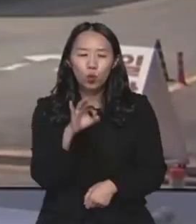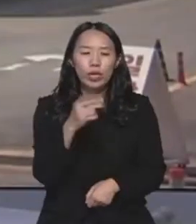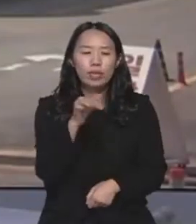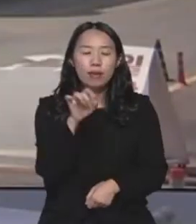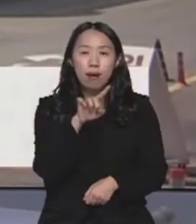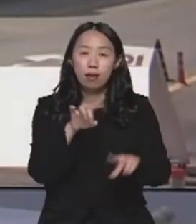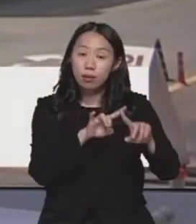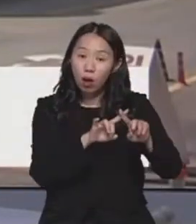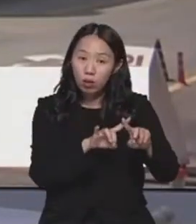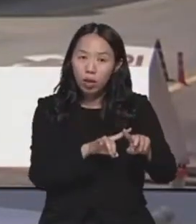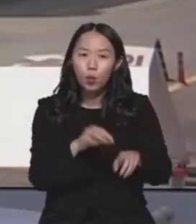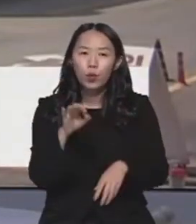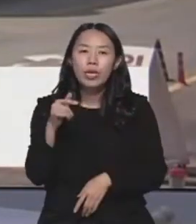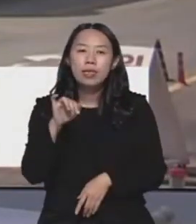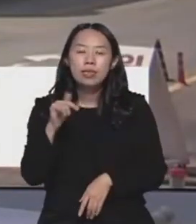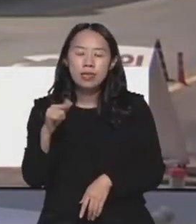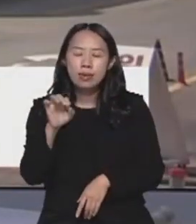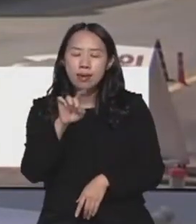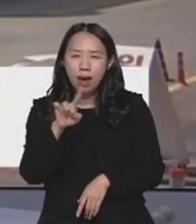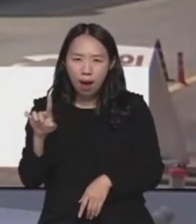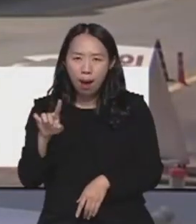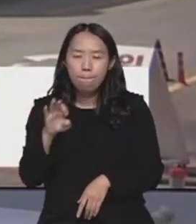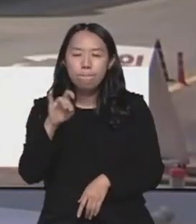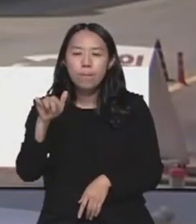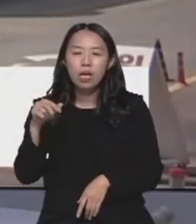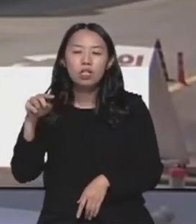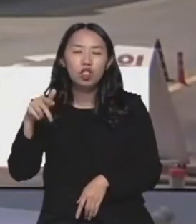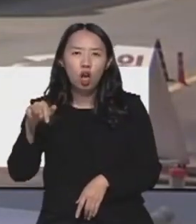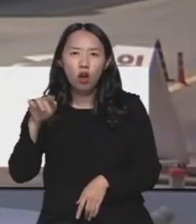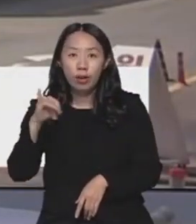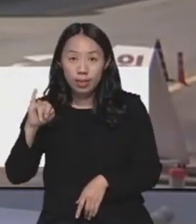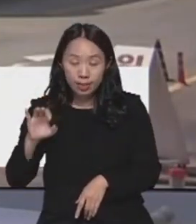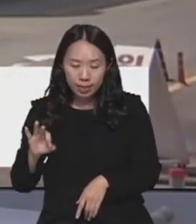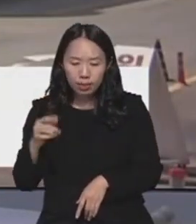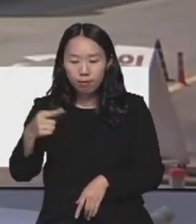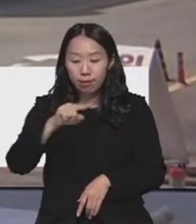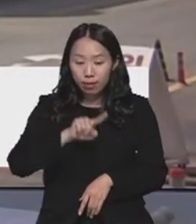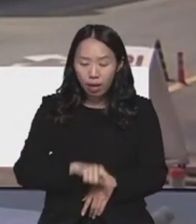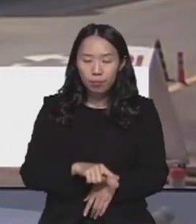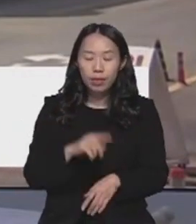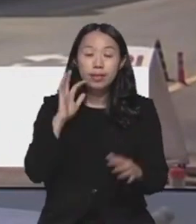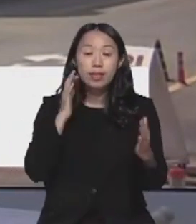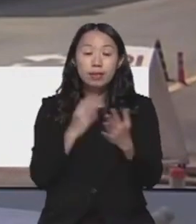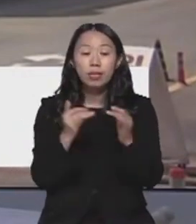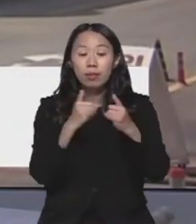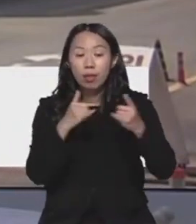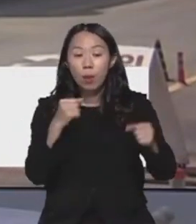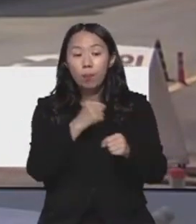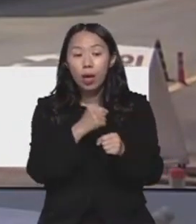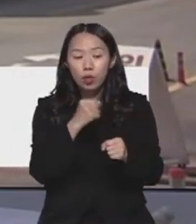위니아 전자와 위니아전자 매뉴팩처링 이어 김치냉장고를 주력으로 생산하는